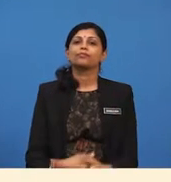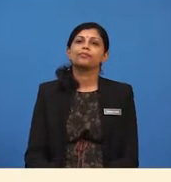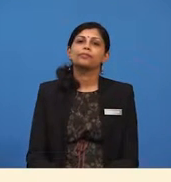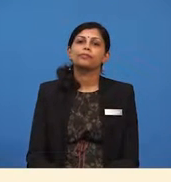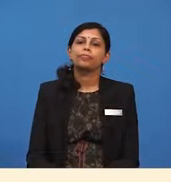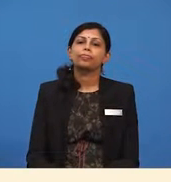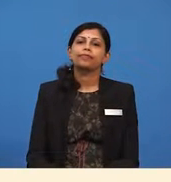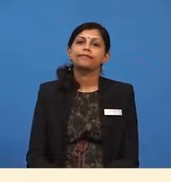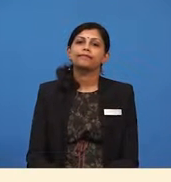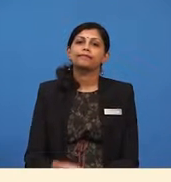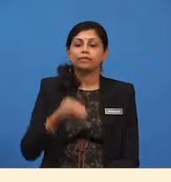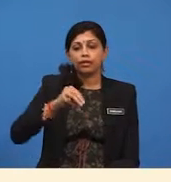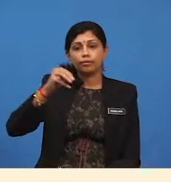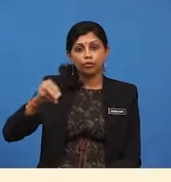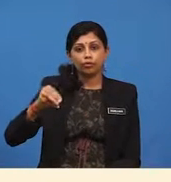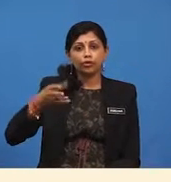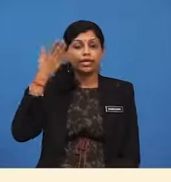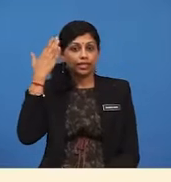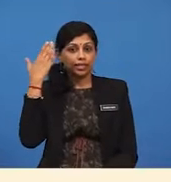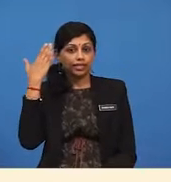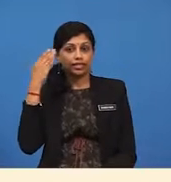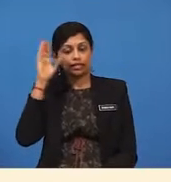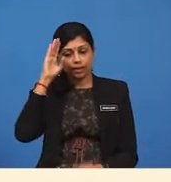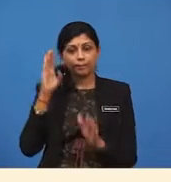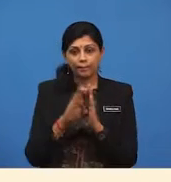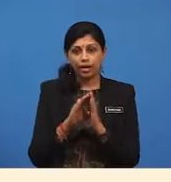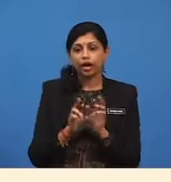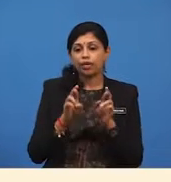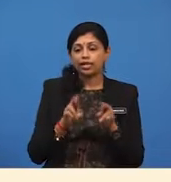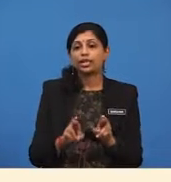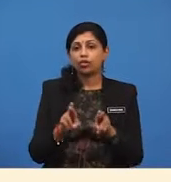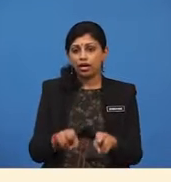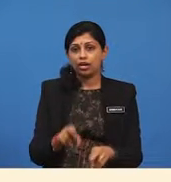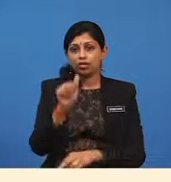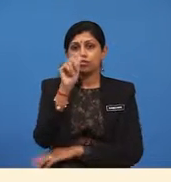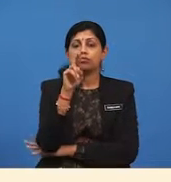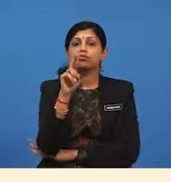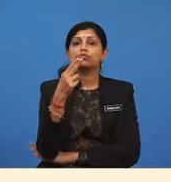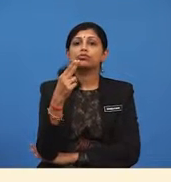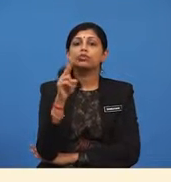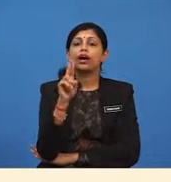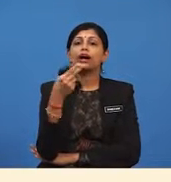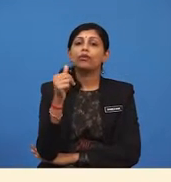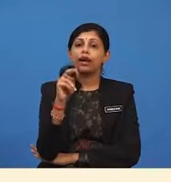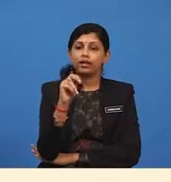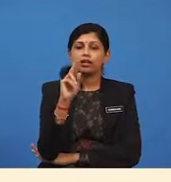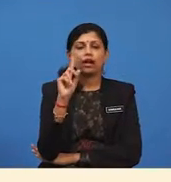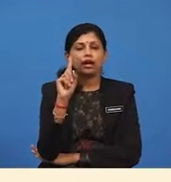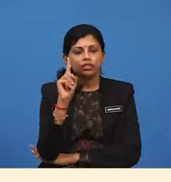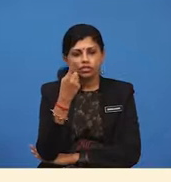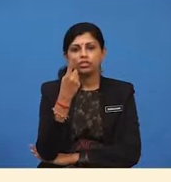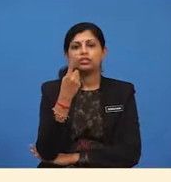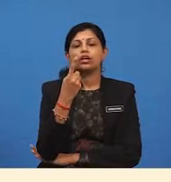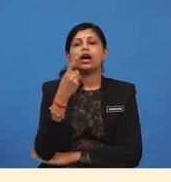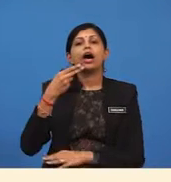Murid-murid sekalian, dalam paparan tadi, arus aruhan hanya akan dihasilkan apabila terdapat gerakan